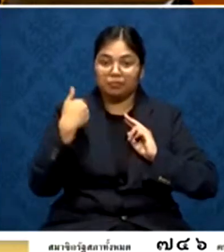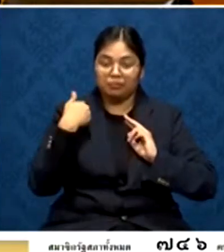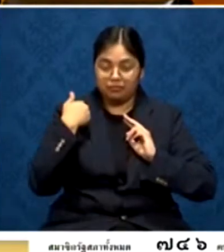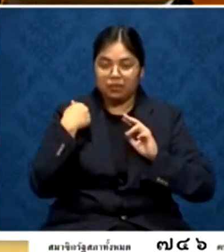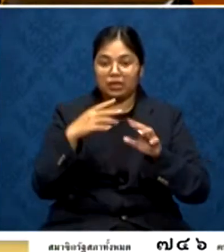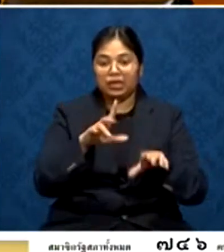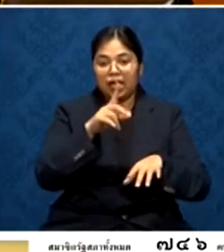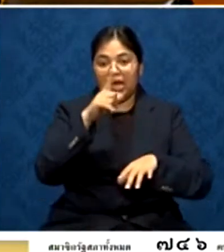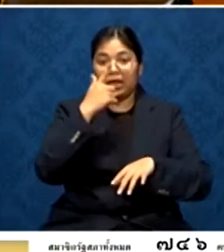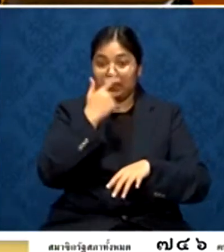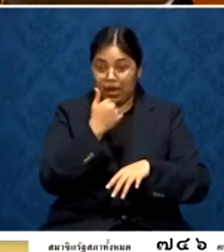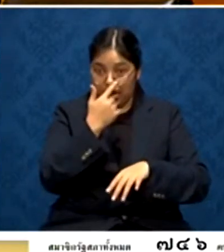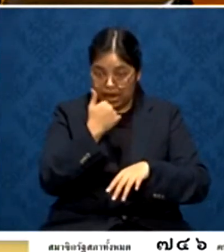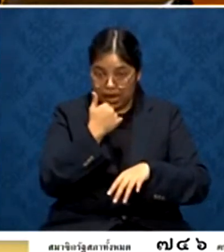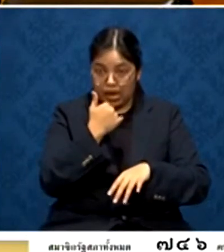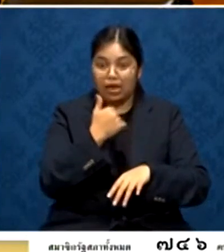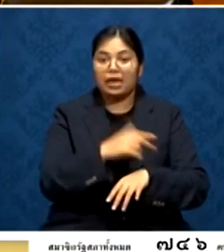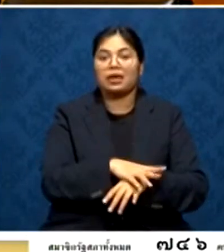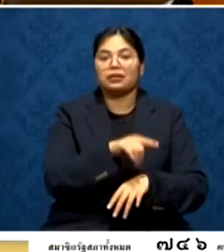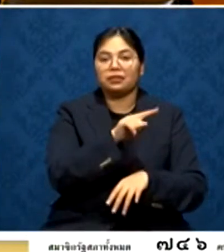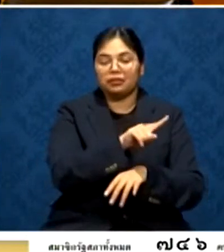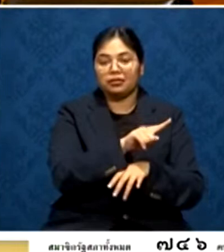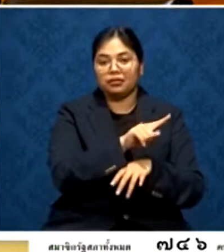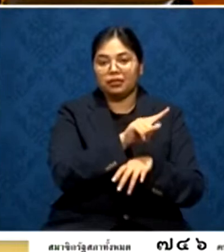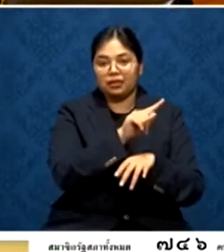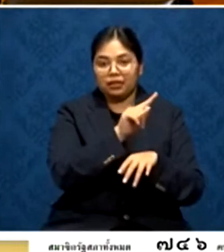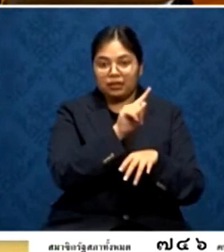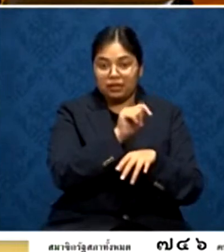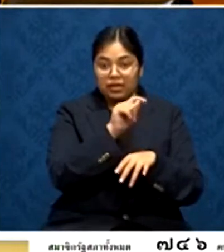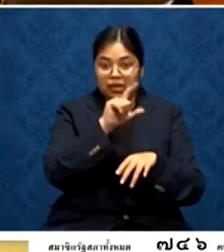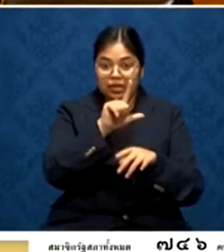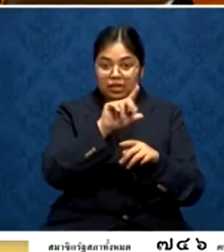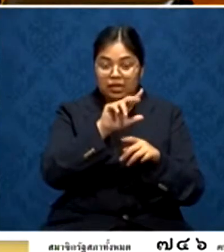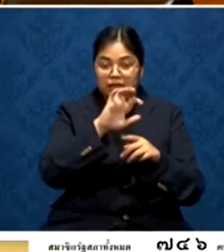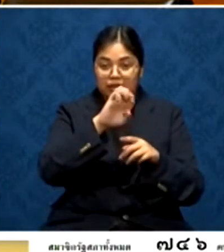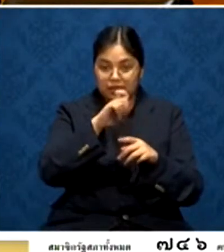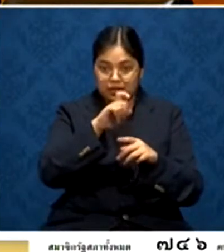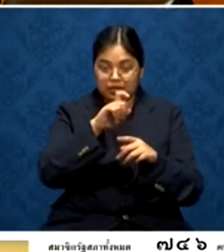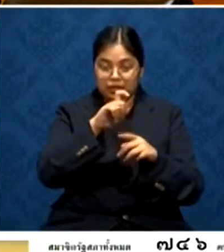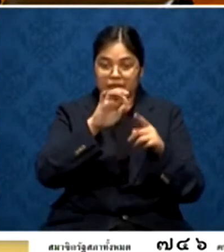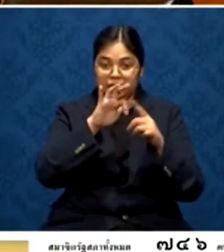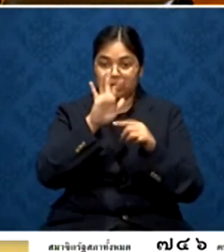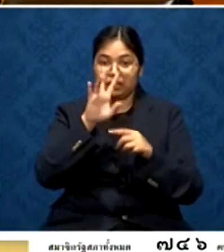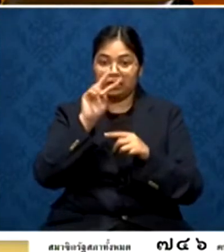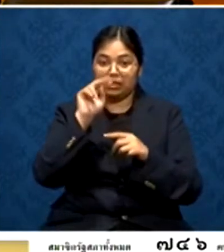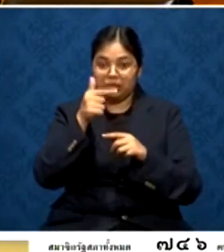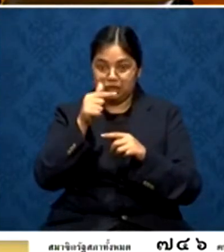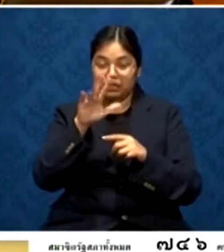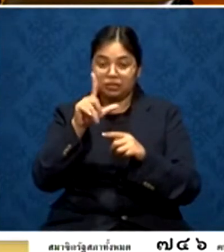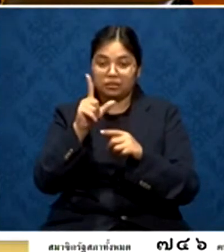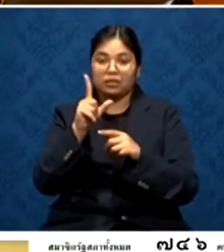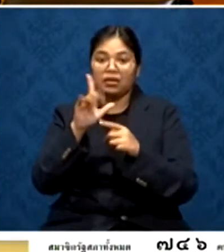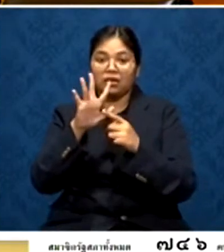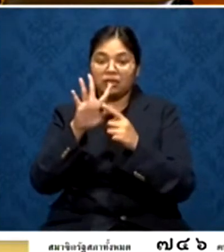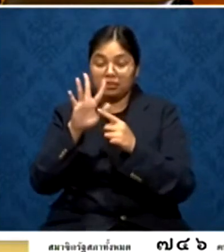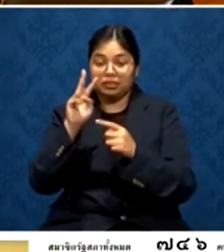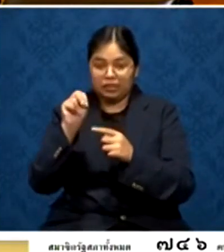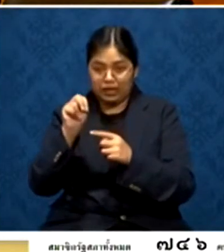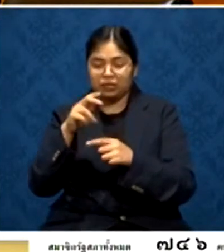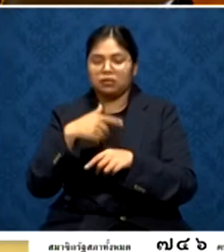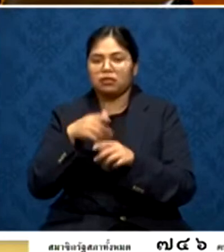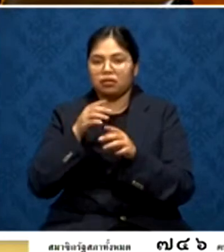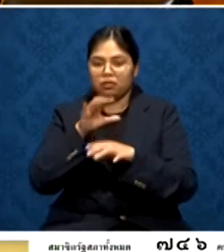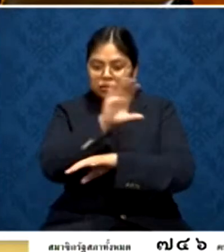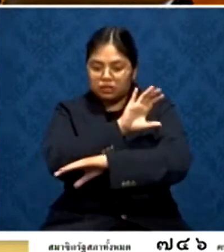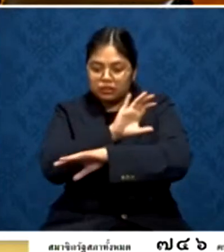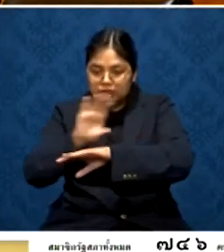ไปถึงสถานีกลางกรุงเทพอภิวัฒน์แล้วก็ต่อไปที่รังสิตในส่วนนี้ทุก